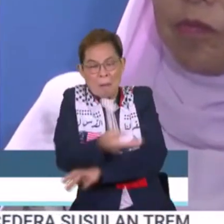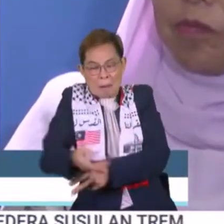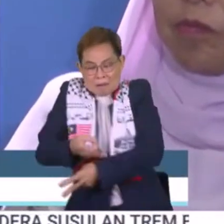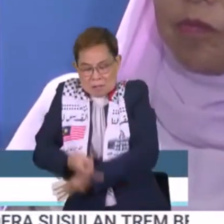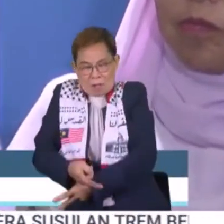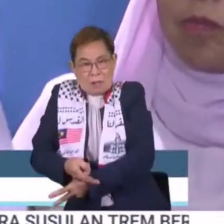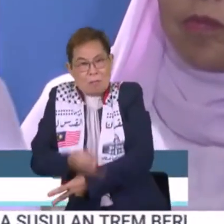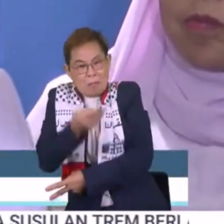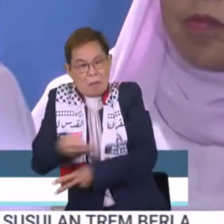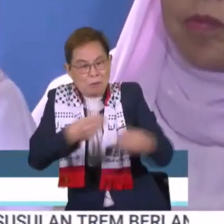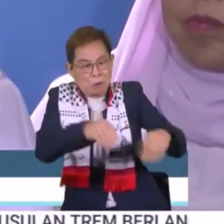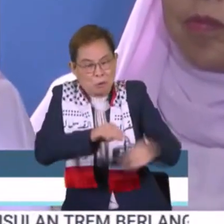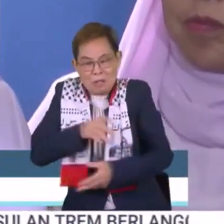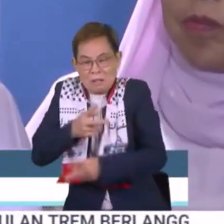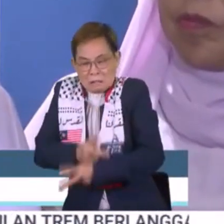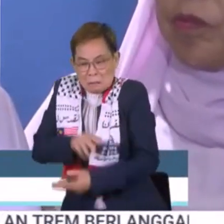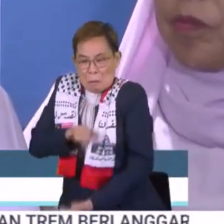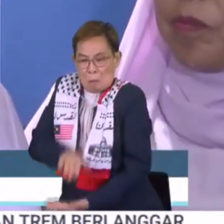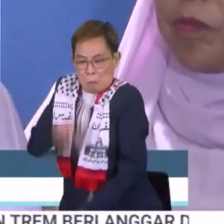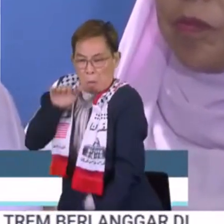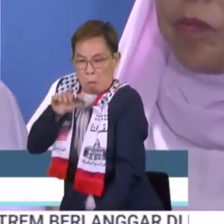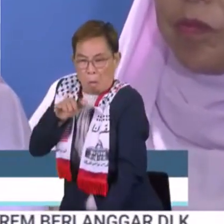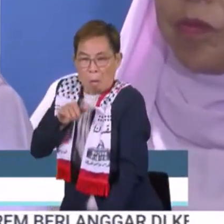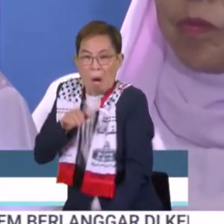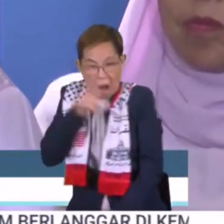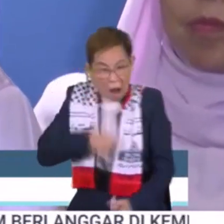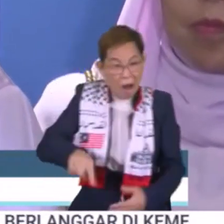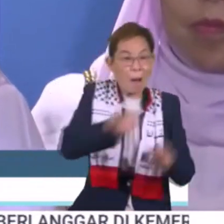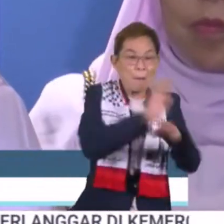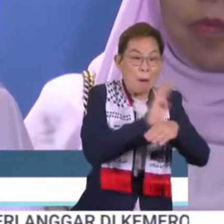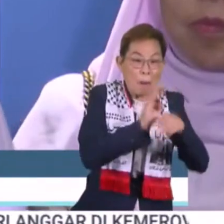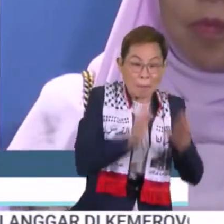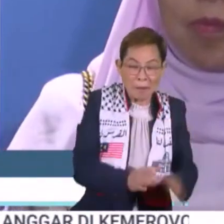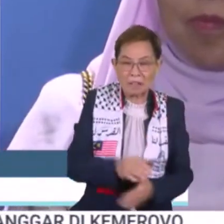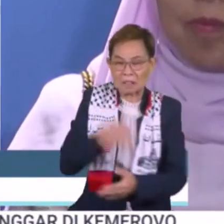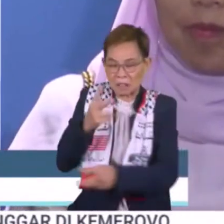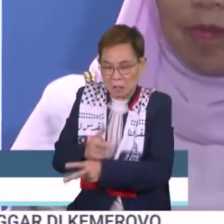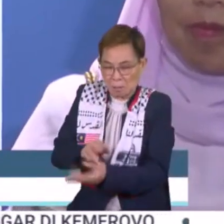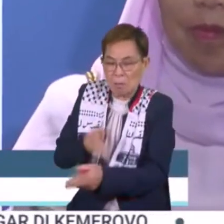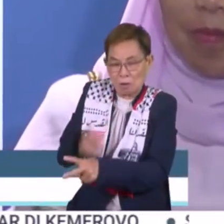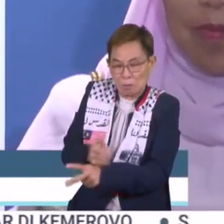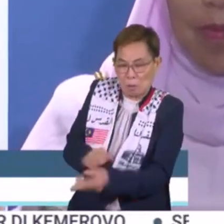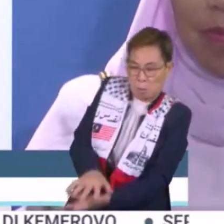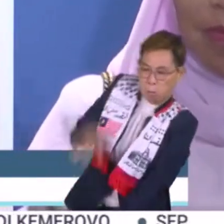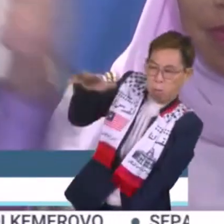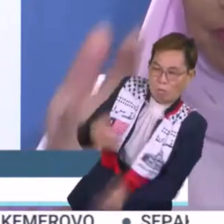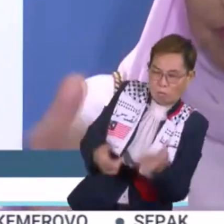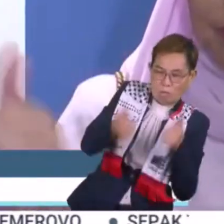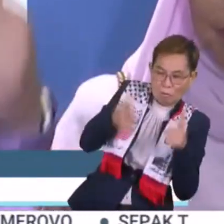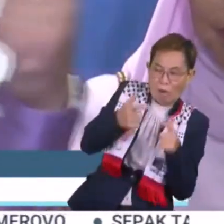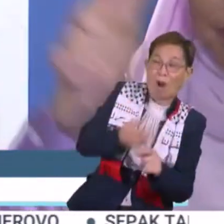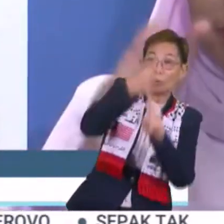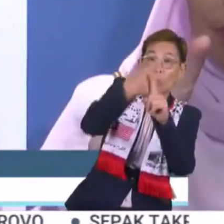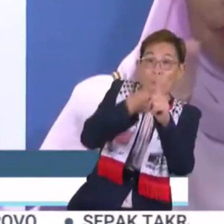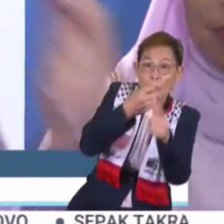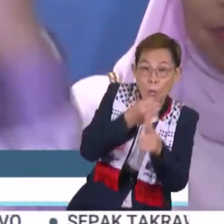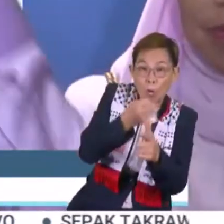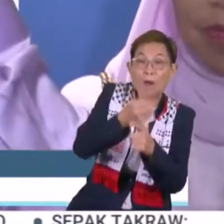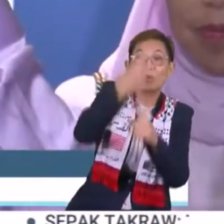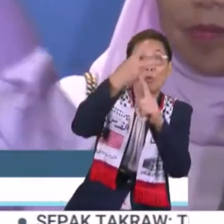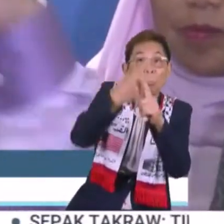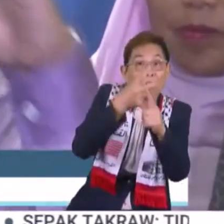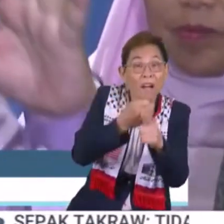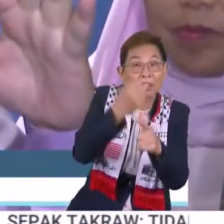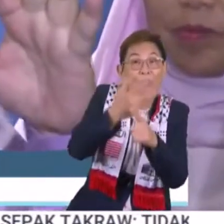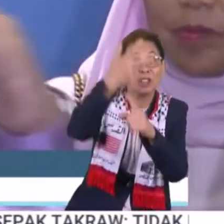So suddenly people akan tank up and stock up cepat-cepat sebab because they know 2 bulan lagi, 3 bulan lagi